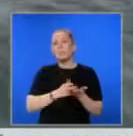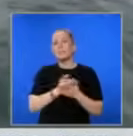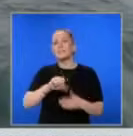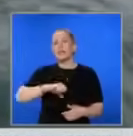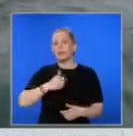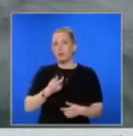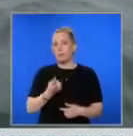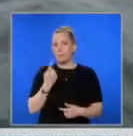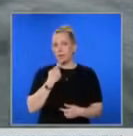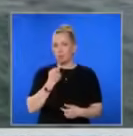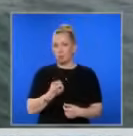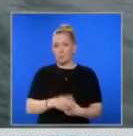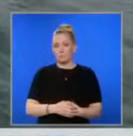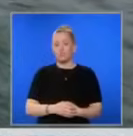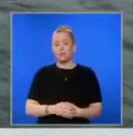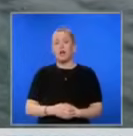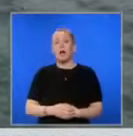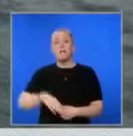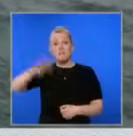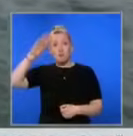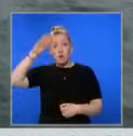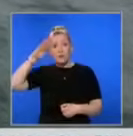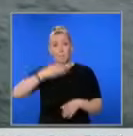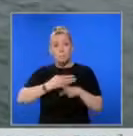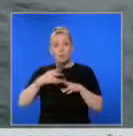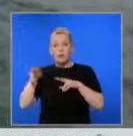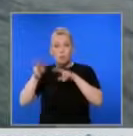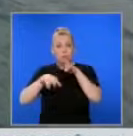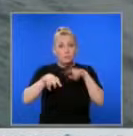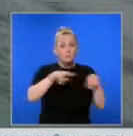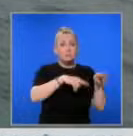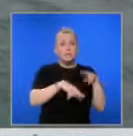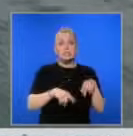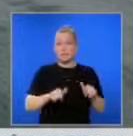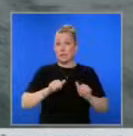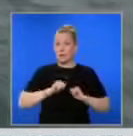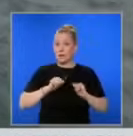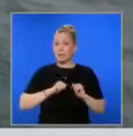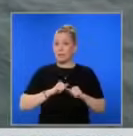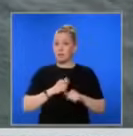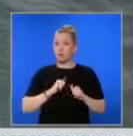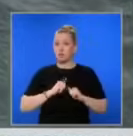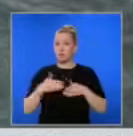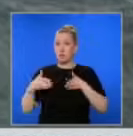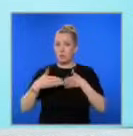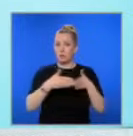сили заявиха, че непрекъснато обследват черноморската ни акватория, за да гарантират сигурността на корабоплаването.